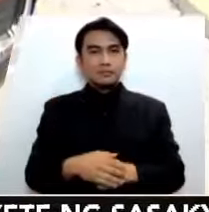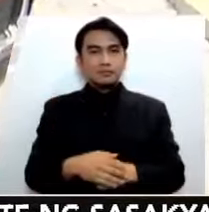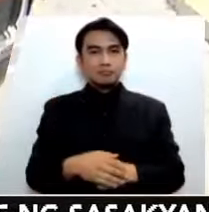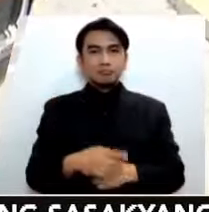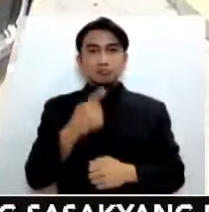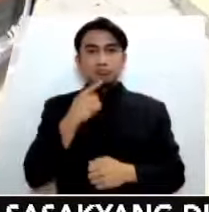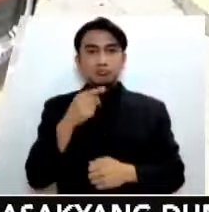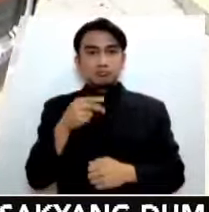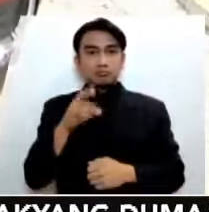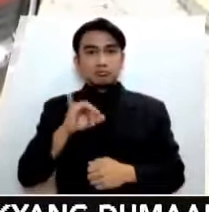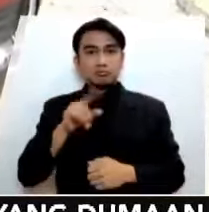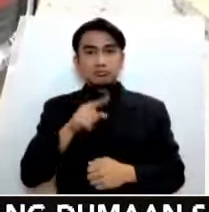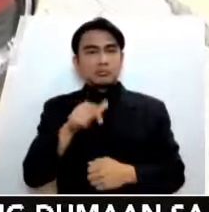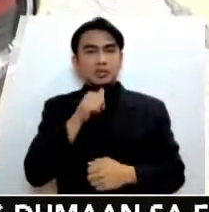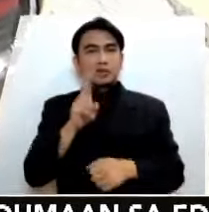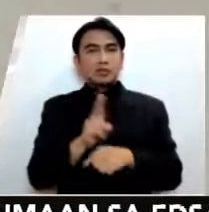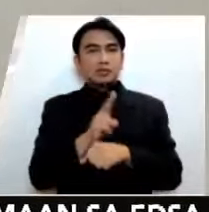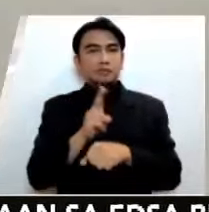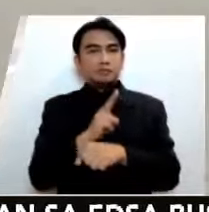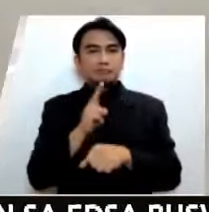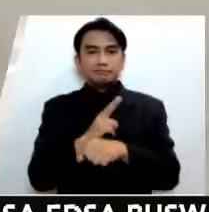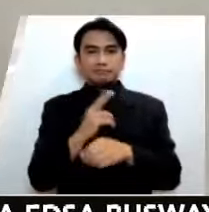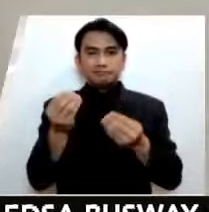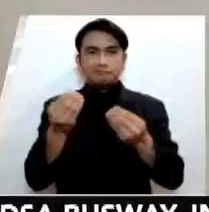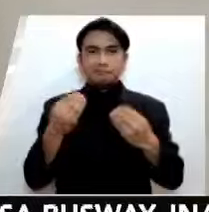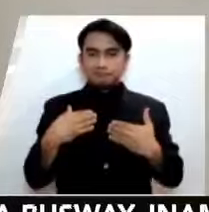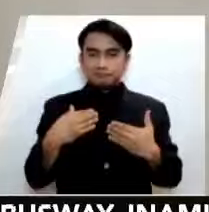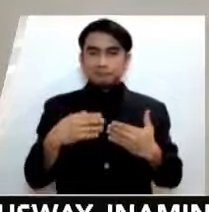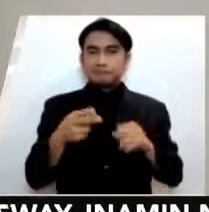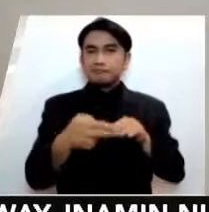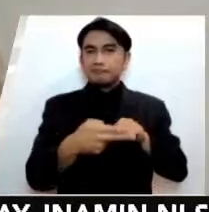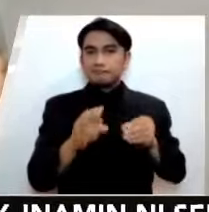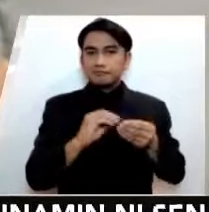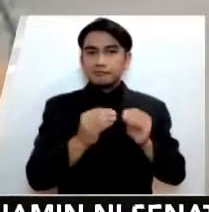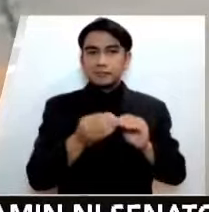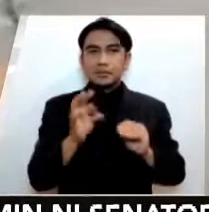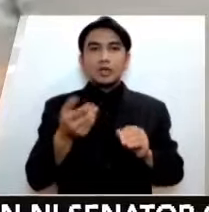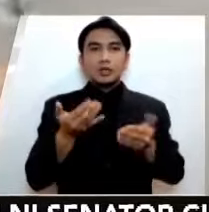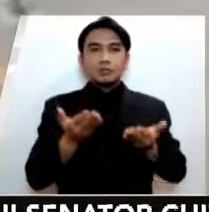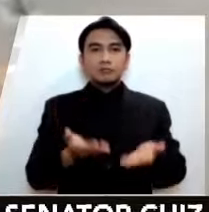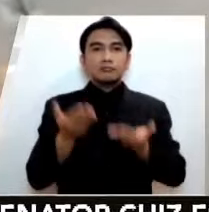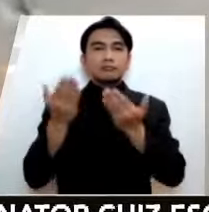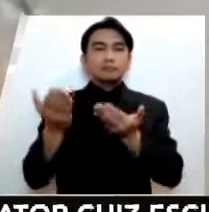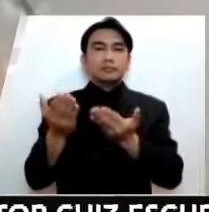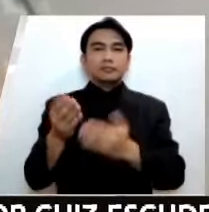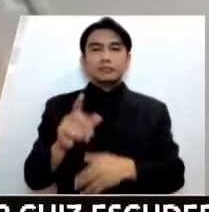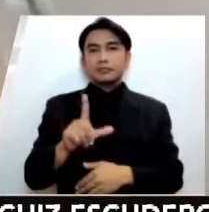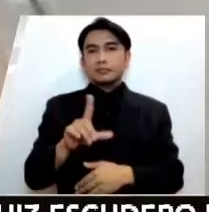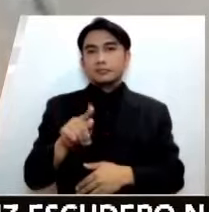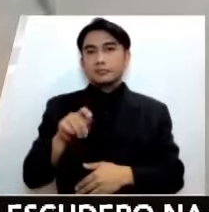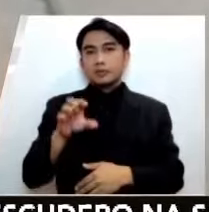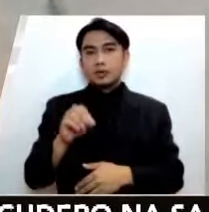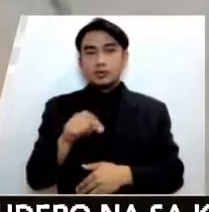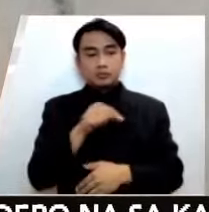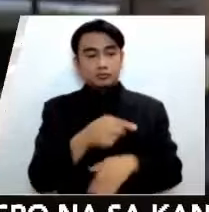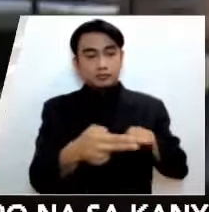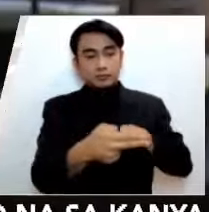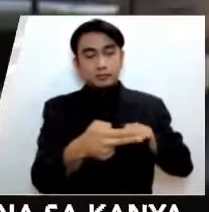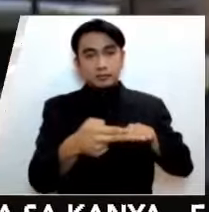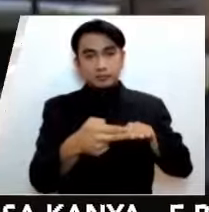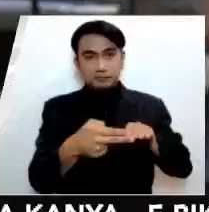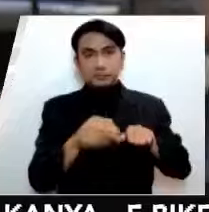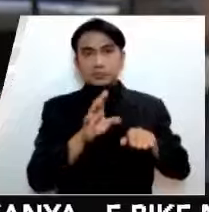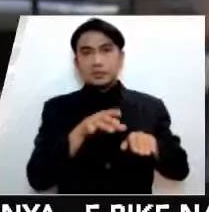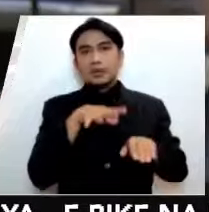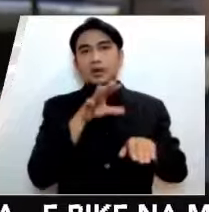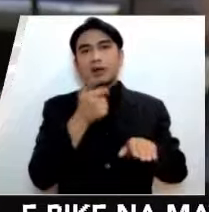protocol plates na inisyo sa kanya. Pinasusurrender na niya sa LTO ang protocol plate na nasitang SUV.